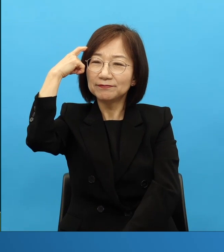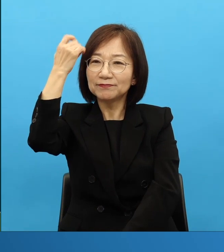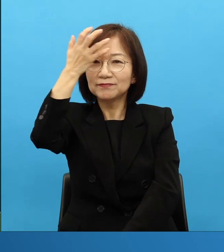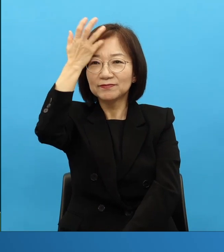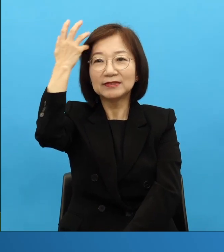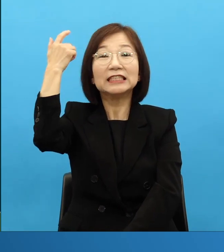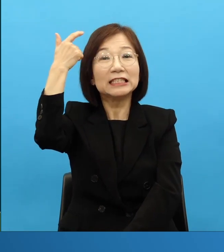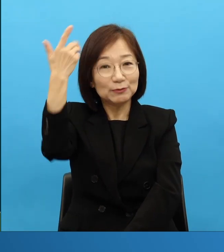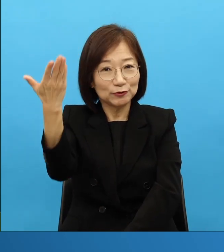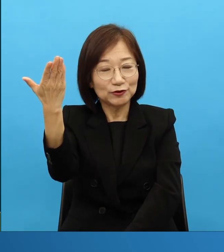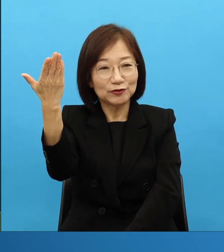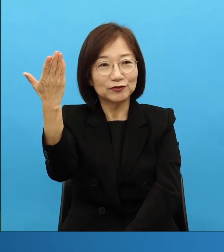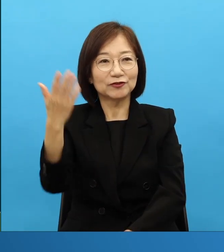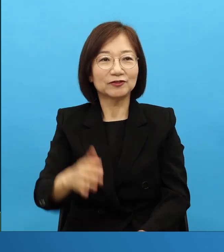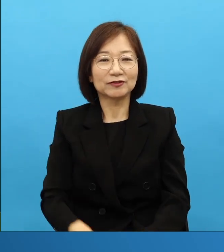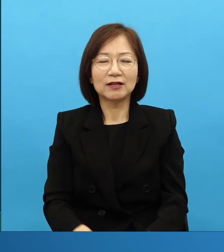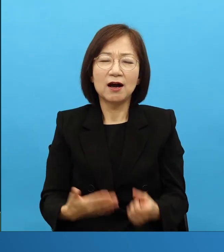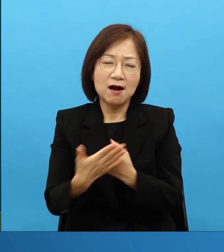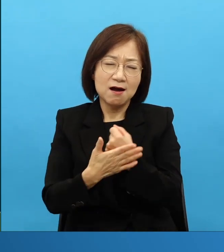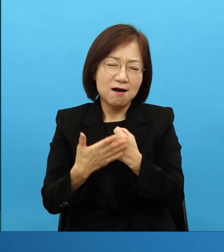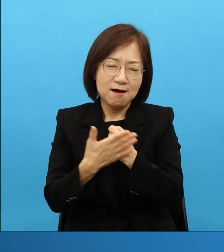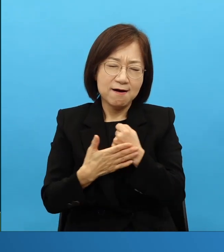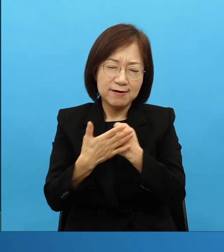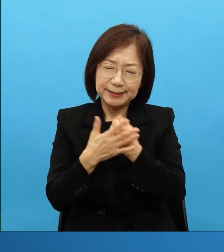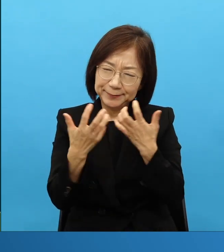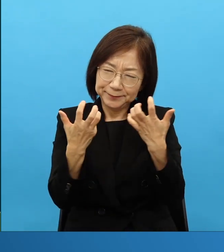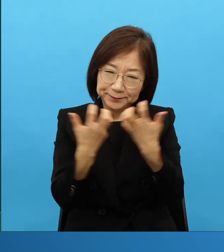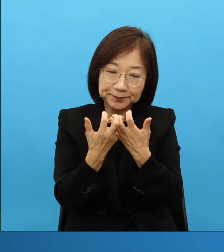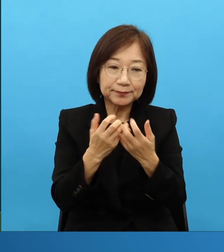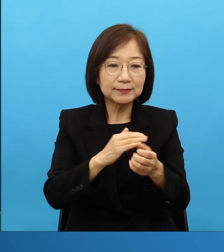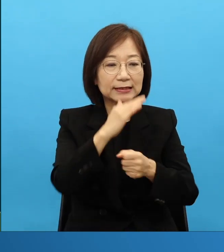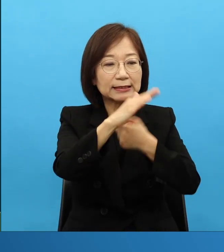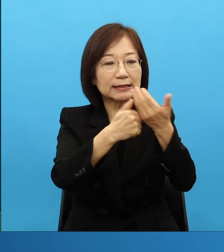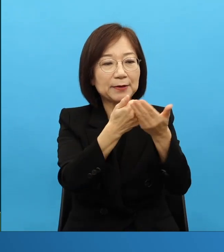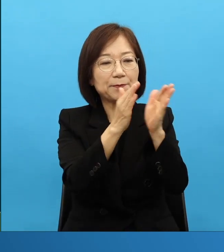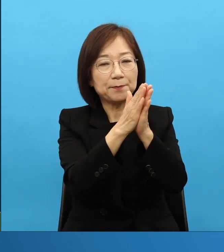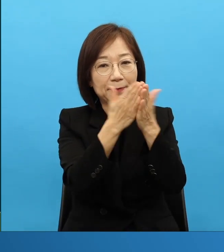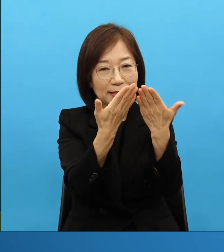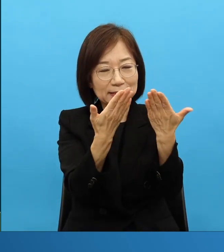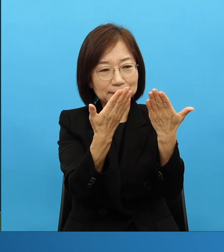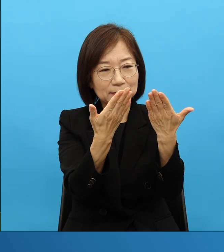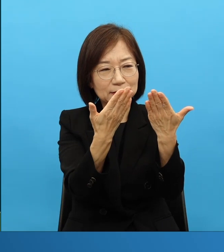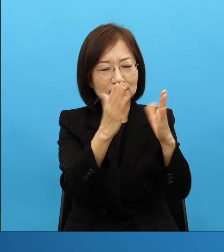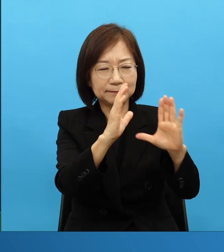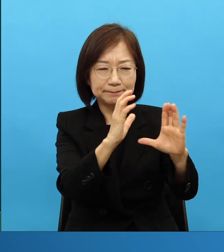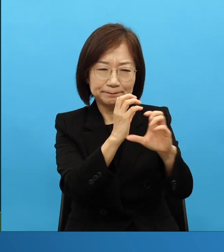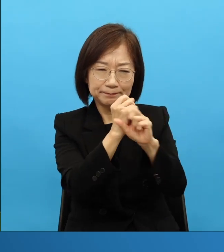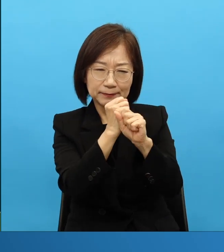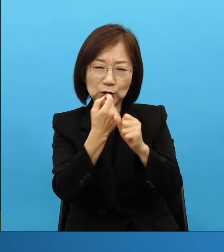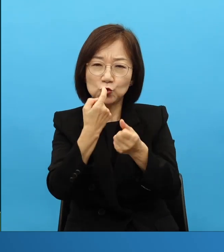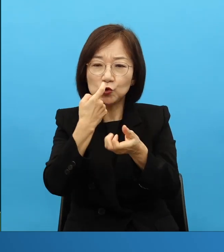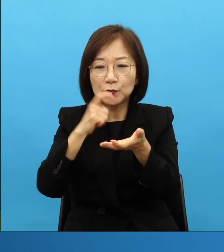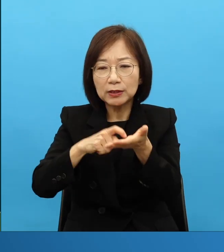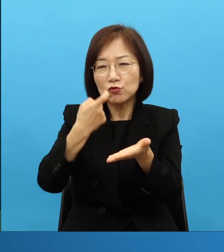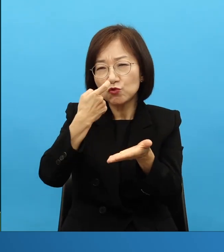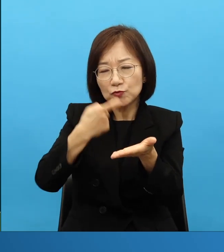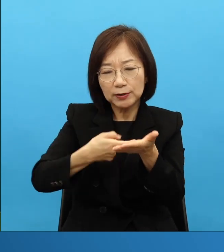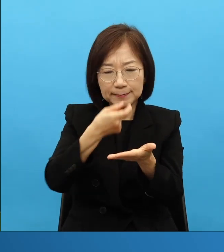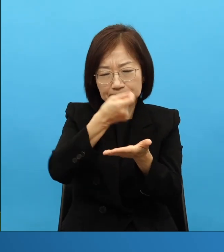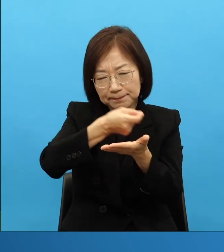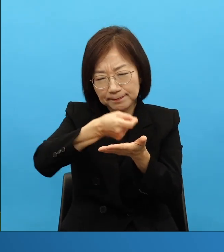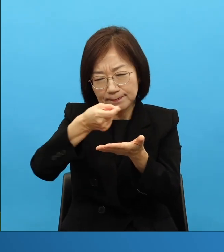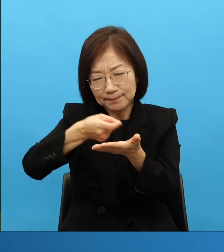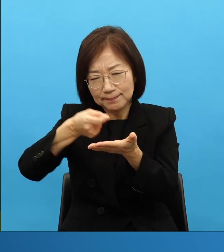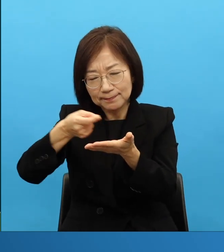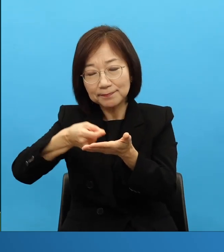은혜를 받고 이 성경을 요약하는 쉽게 이해하는 글을 쓰게 됐습니다. He received the